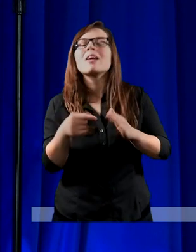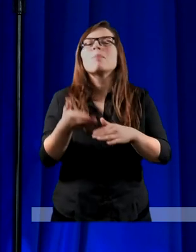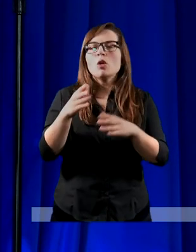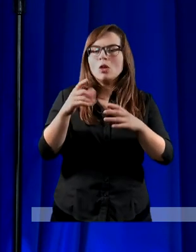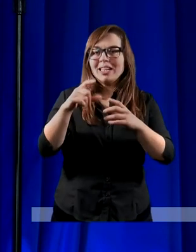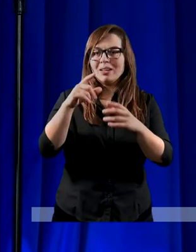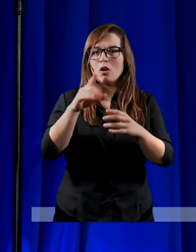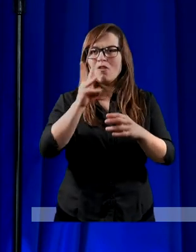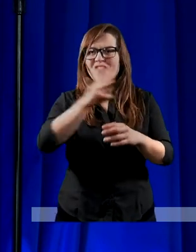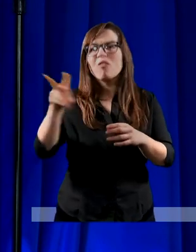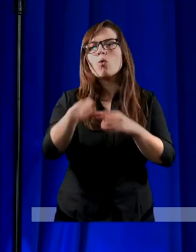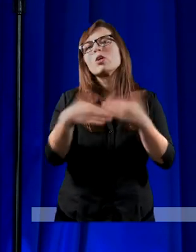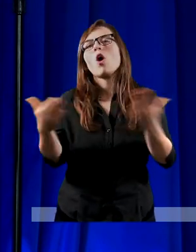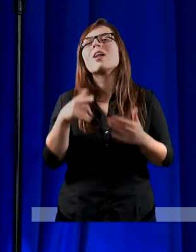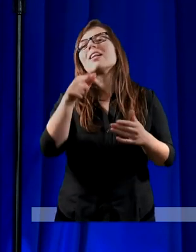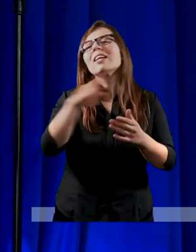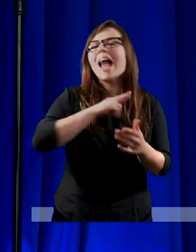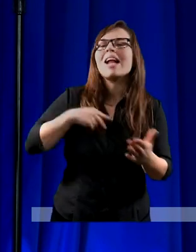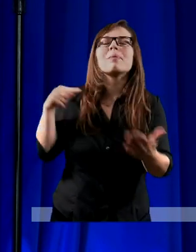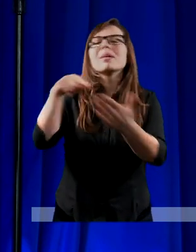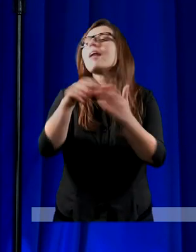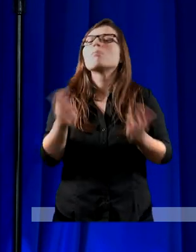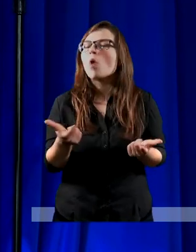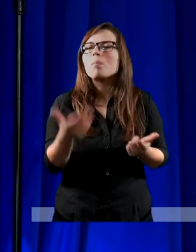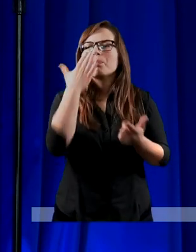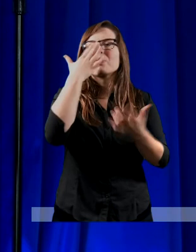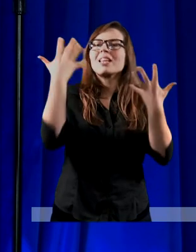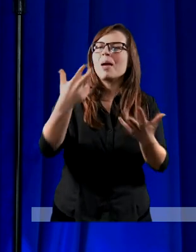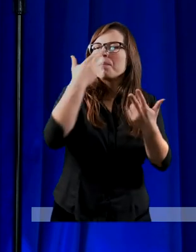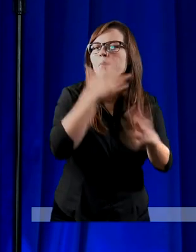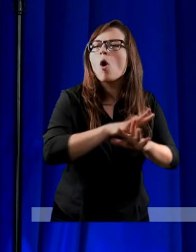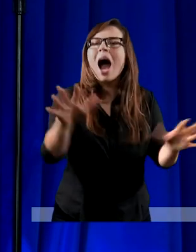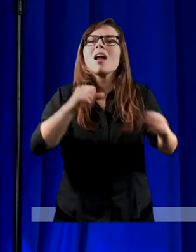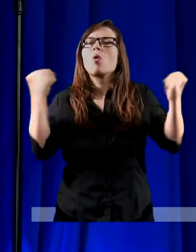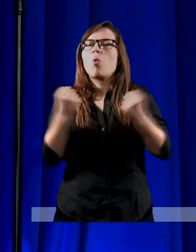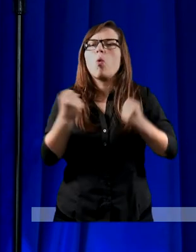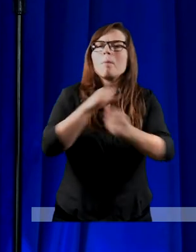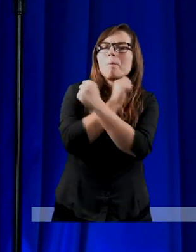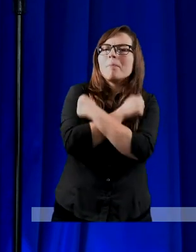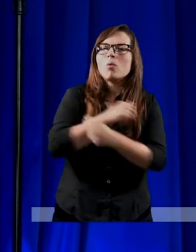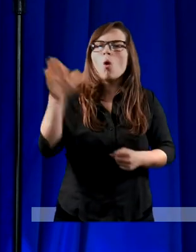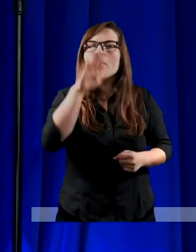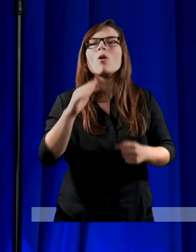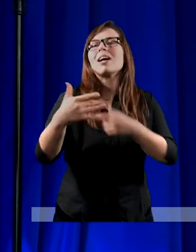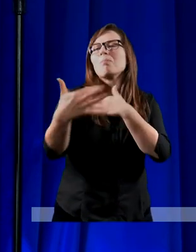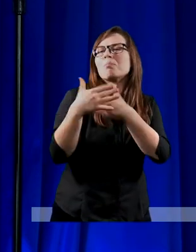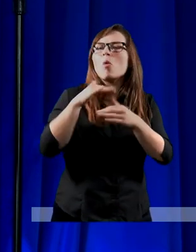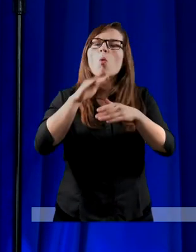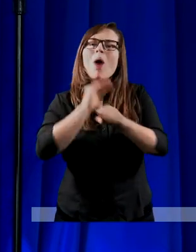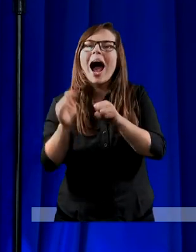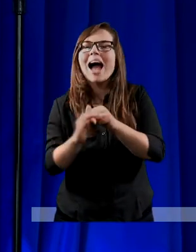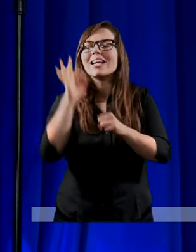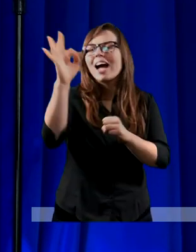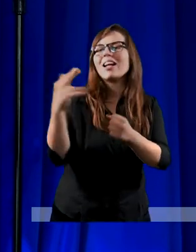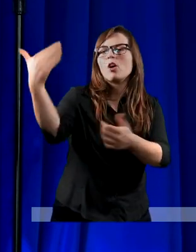się, aby tam tego nie było, bo naszym celem jest pokazywać niesamowite miłosierdzie Boże i wspaniałą łaskę Jezusa Chrystusa, który